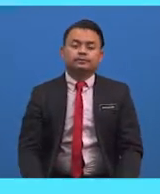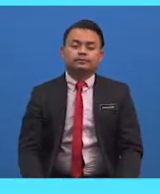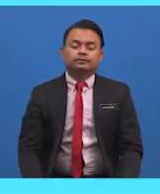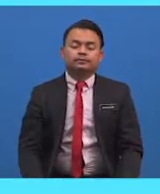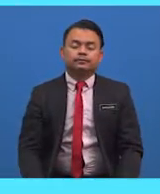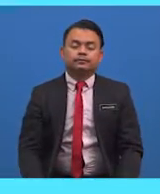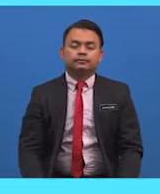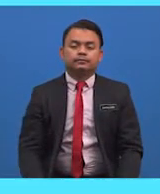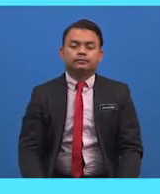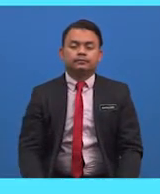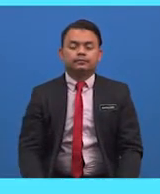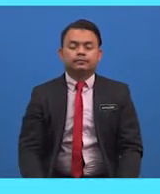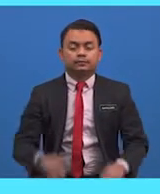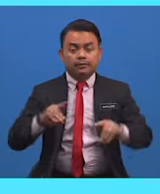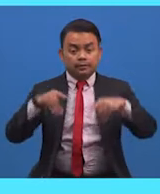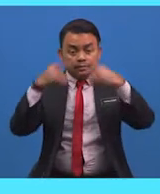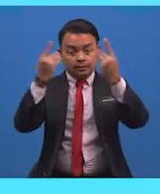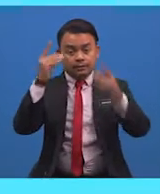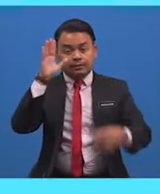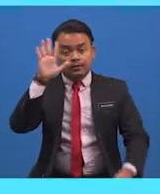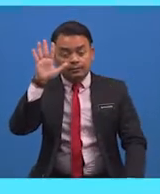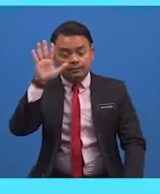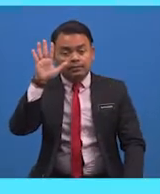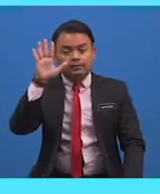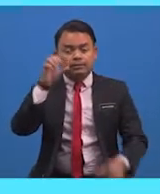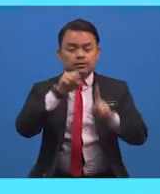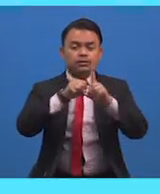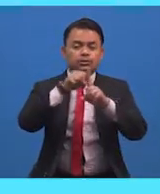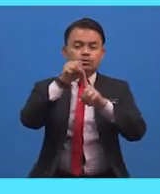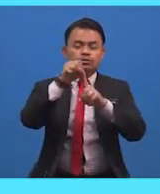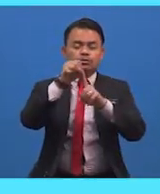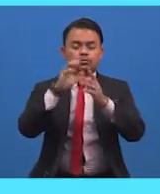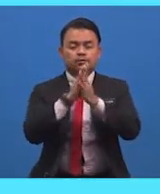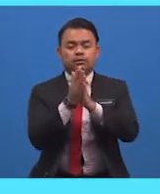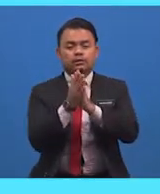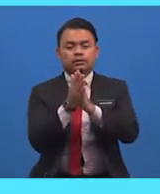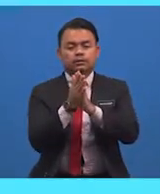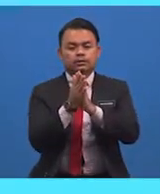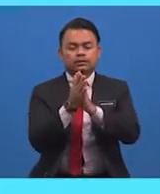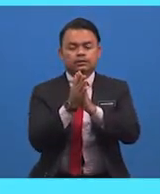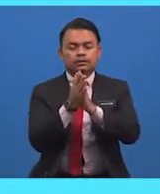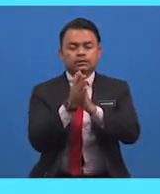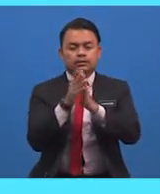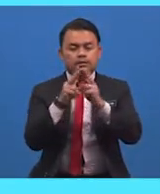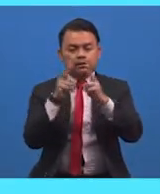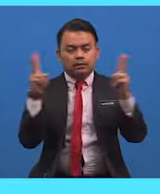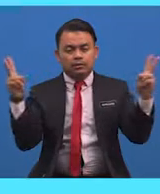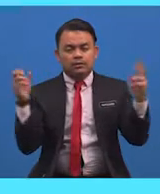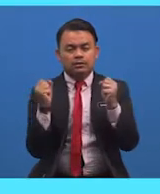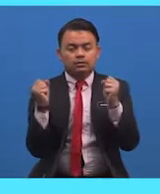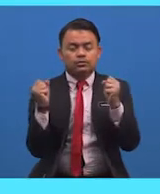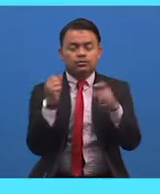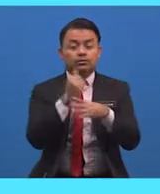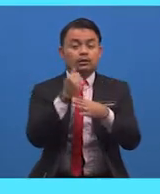iklim adalah kejadian suhu melampau. Sama ada terlalu sejuk atau terlalu panas akan